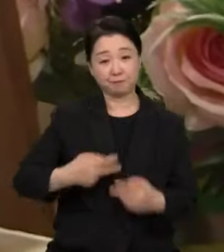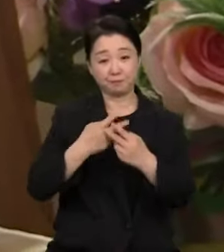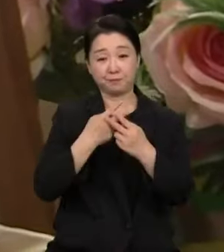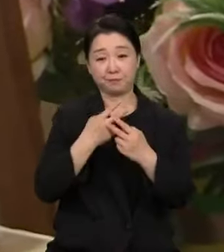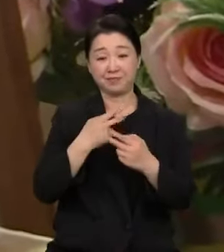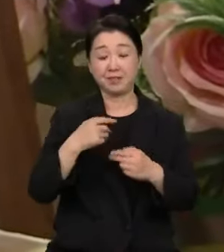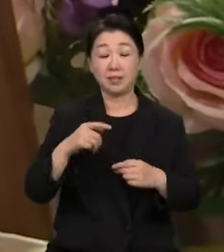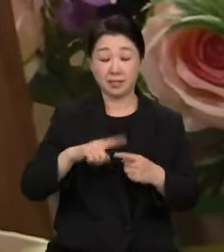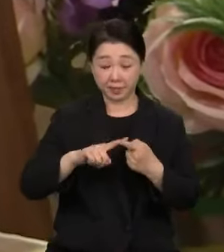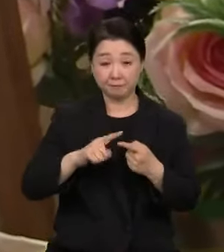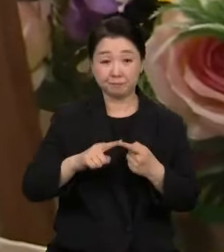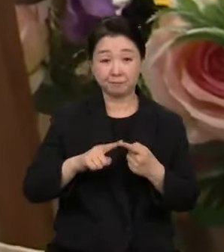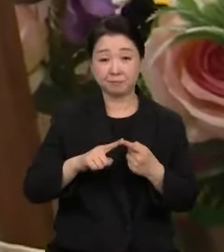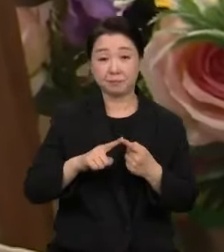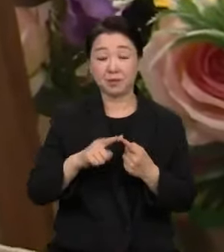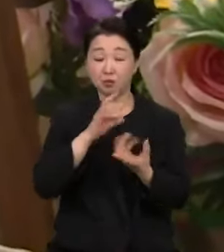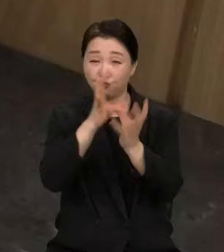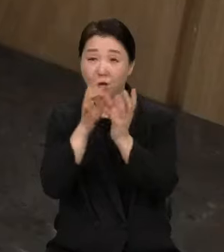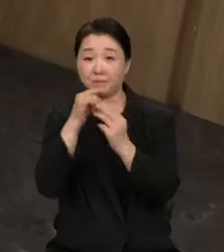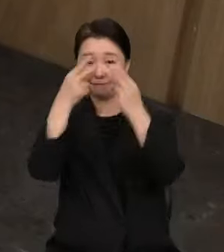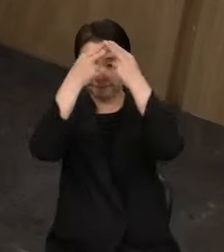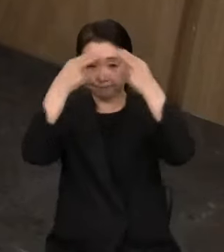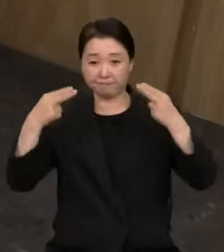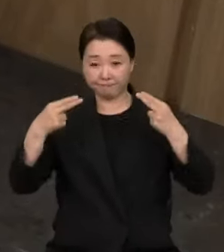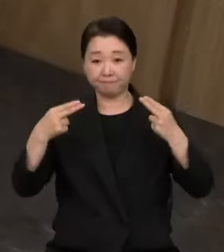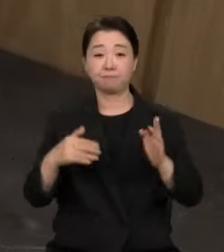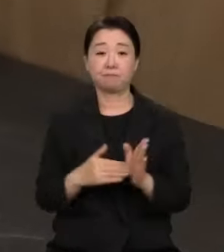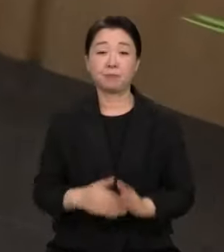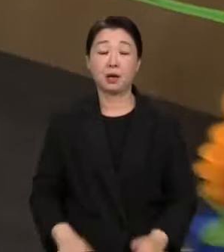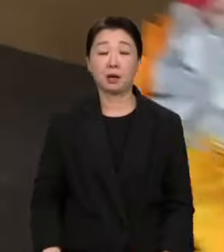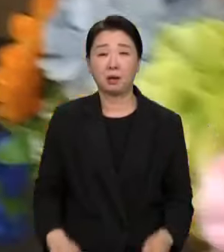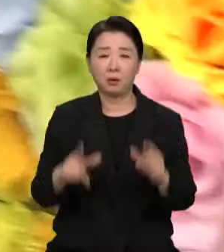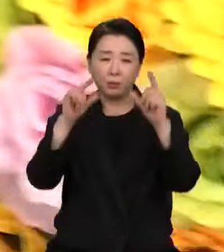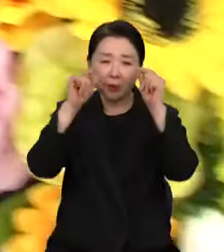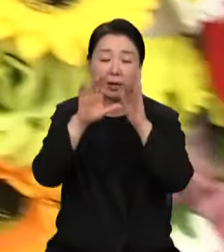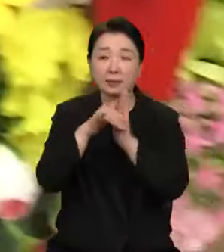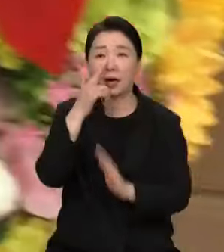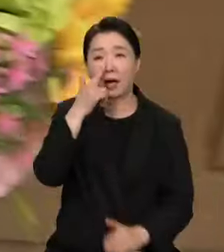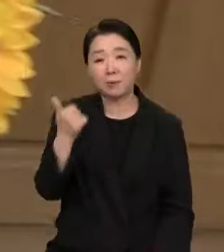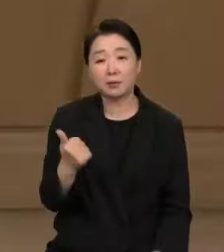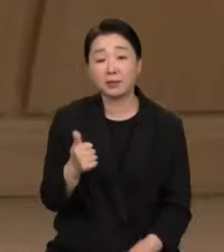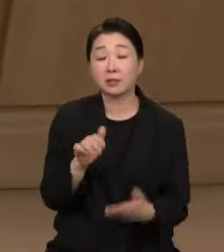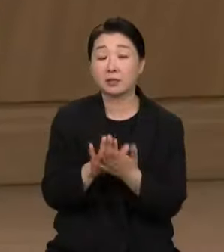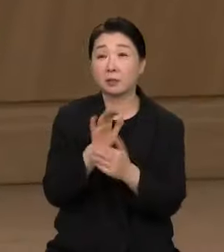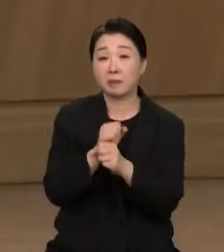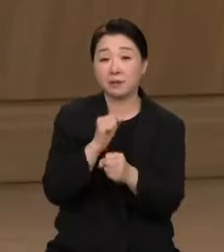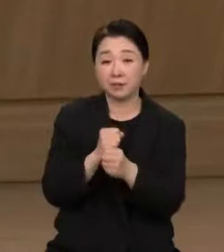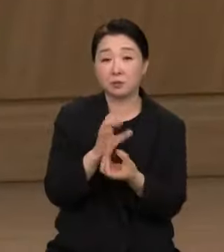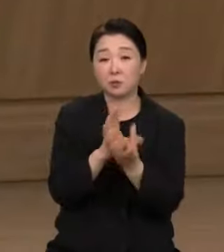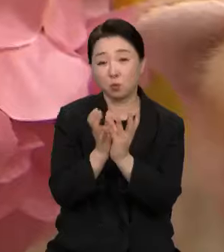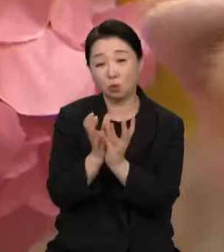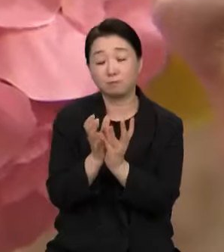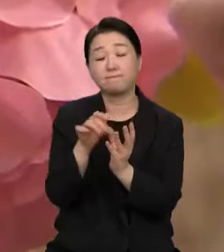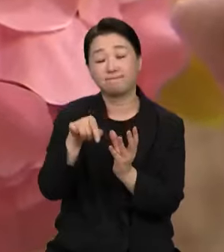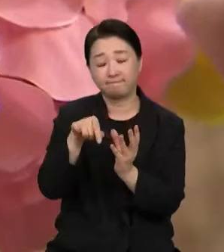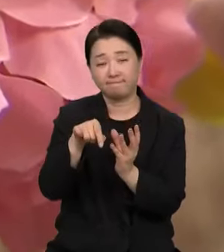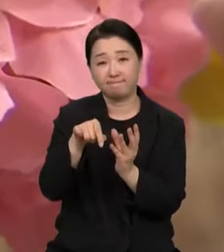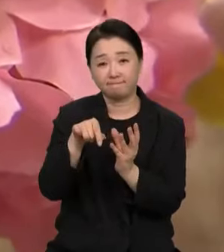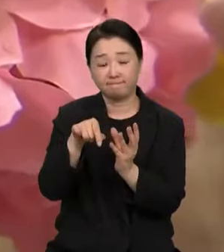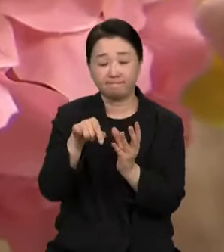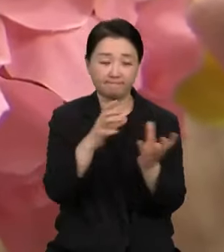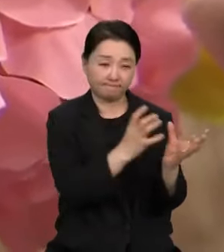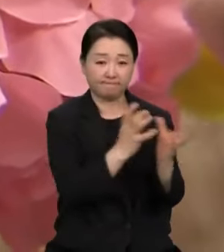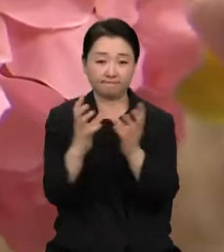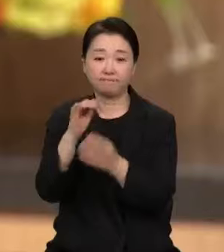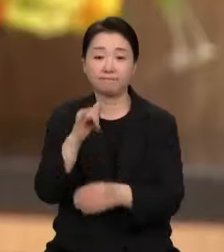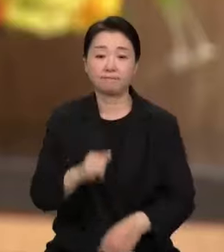국화에 둘러싸인 영정이 됐습니다. 잠 못 드는 밤마다 아버지가 손수 만든 조화 꽃바구니도 빈소에